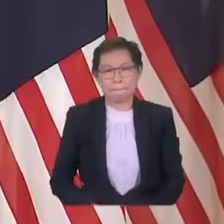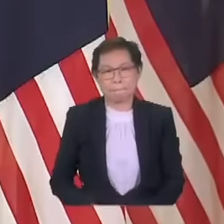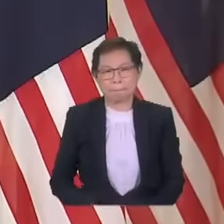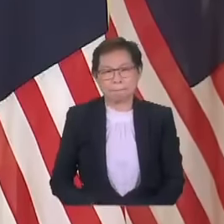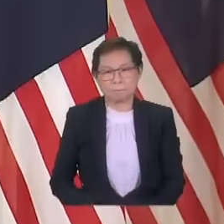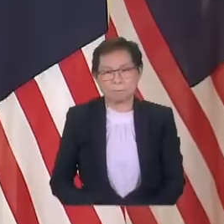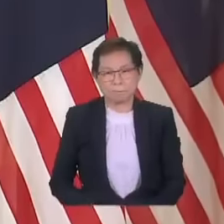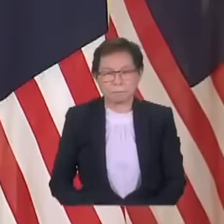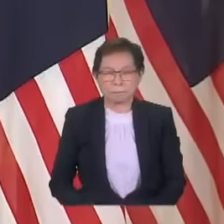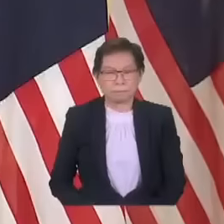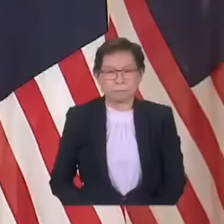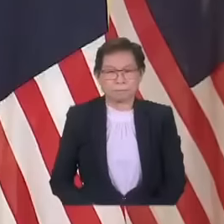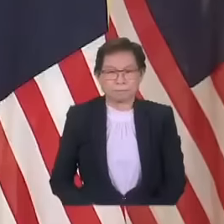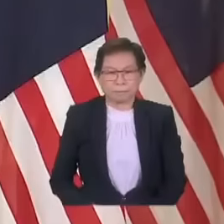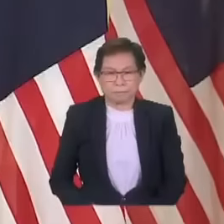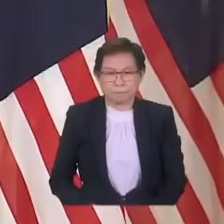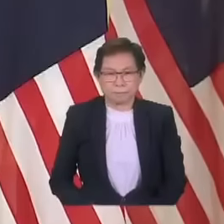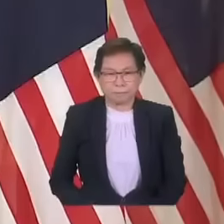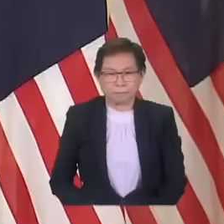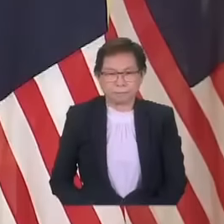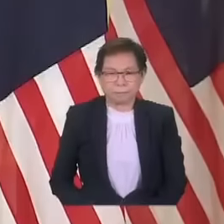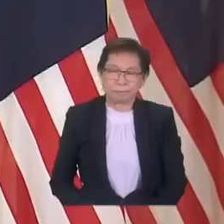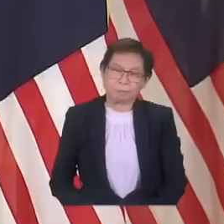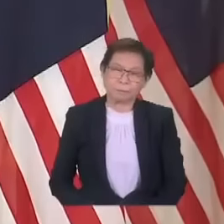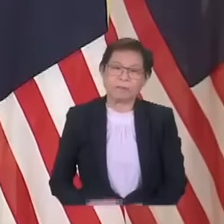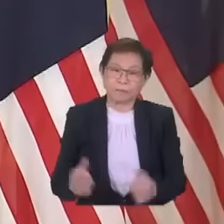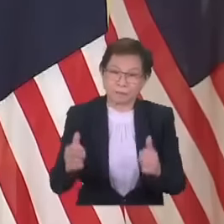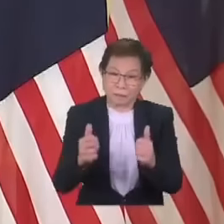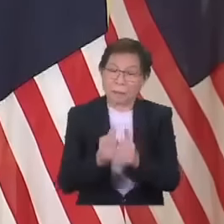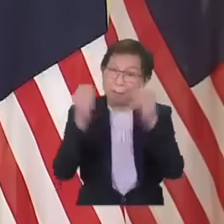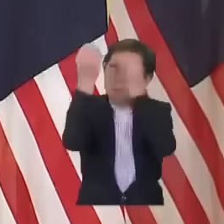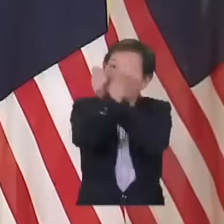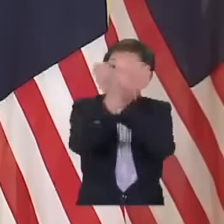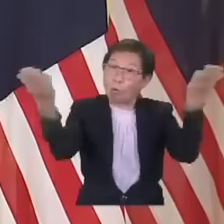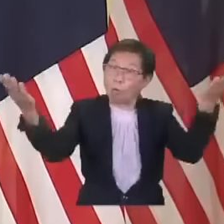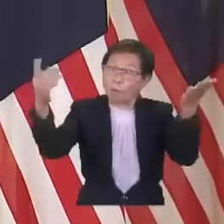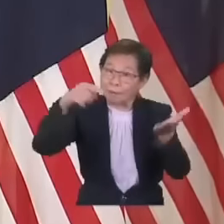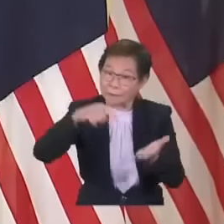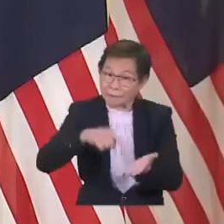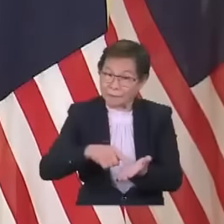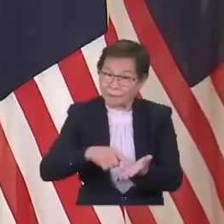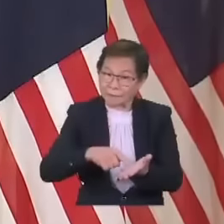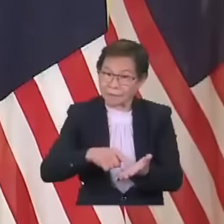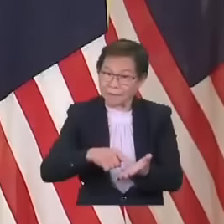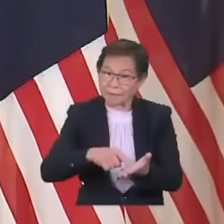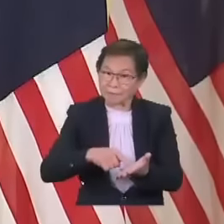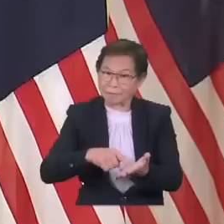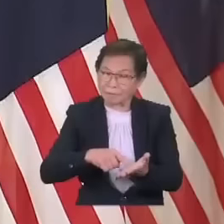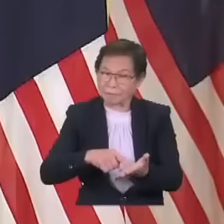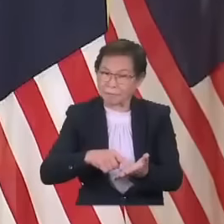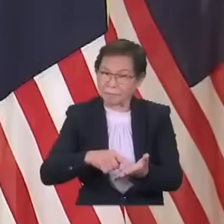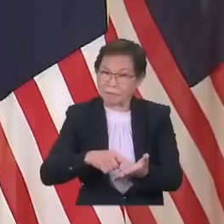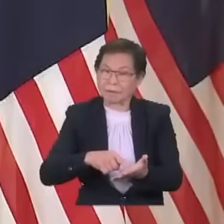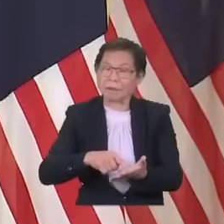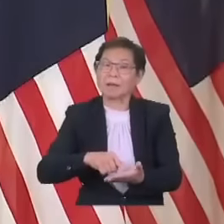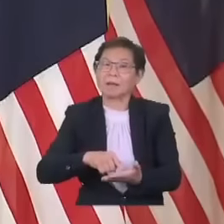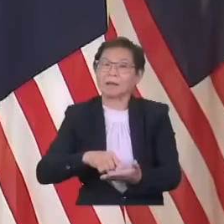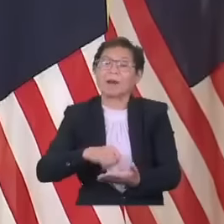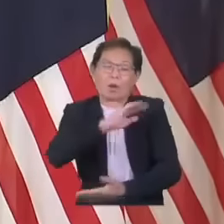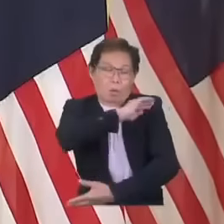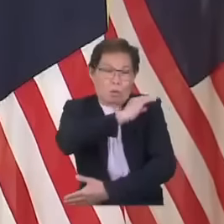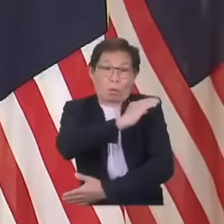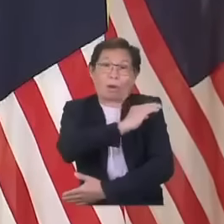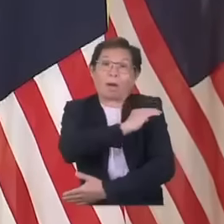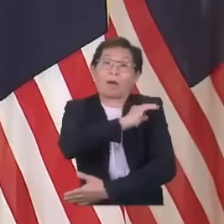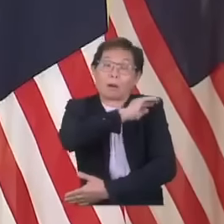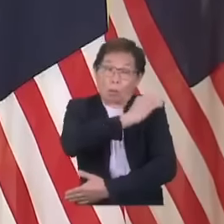dipilih Entah satu-satu dengan pengumuman ini mandat akan dipulangkan kepada